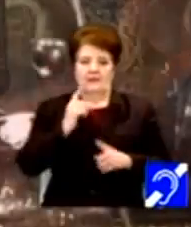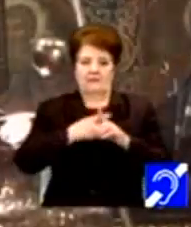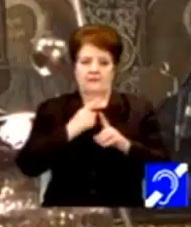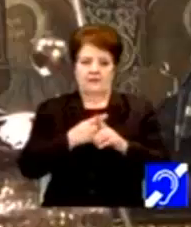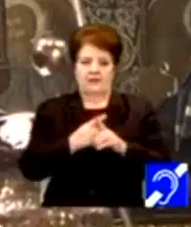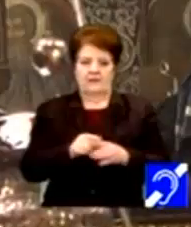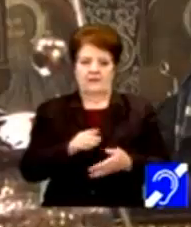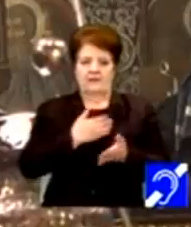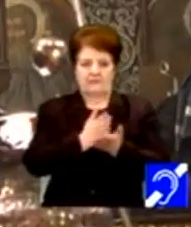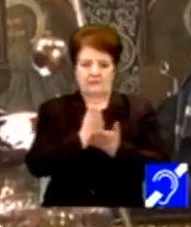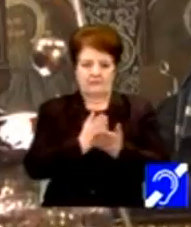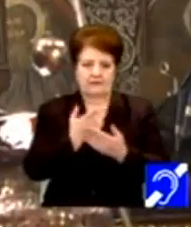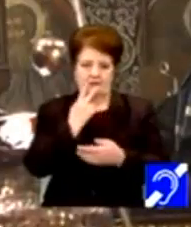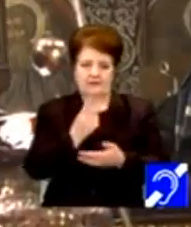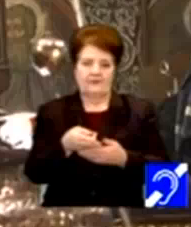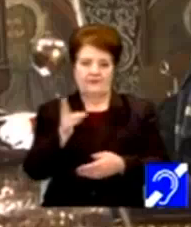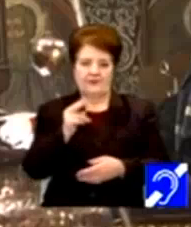divină.